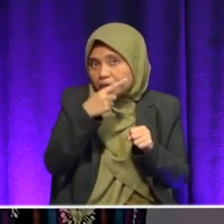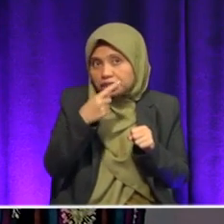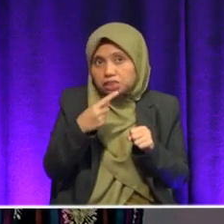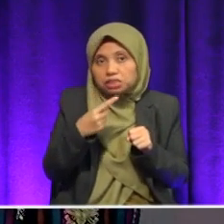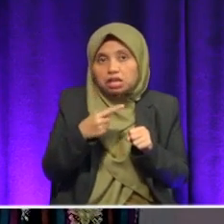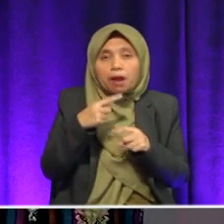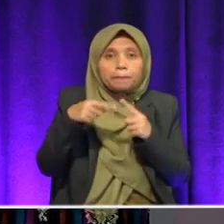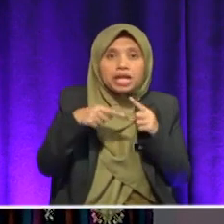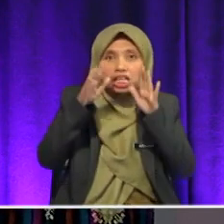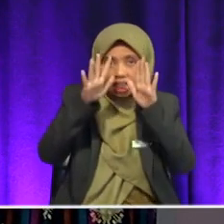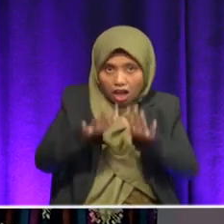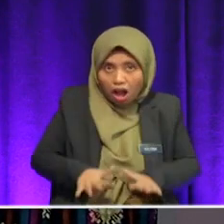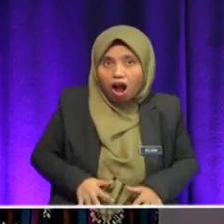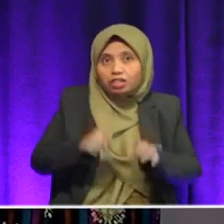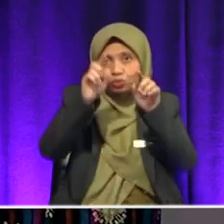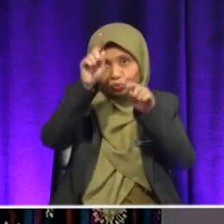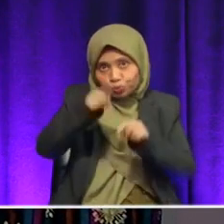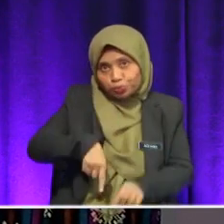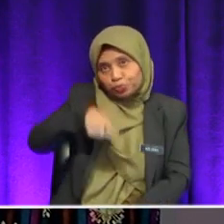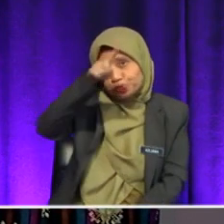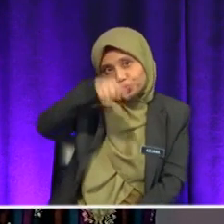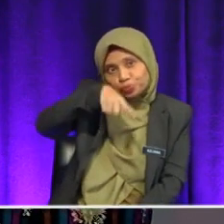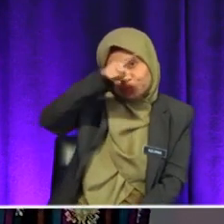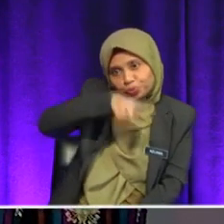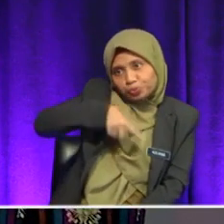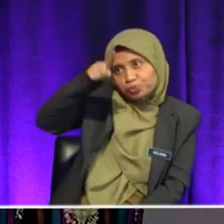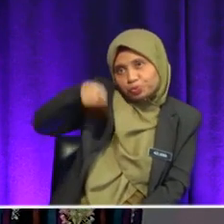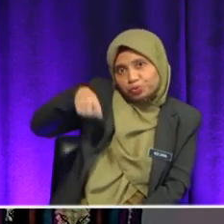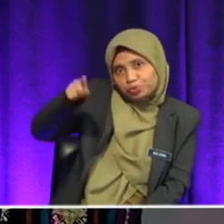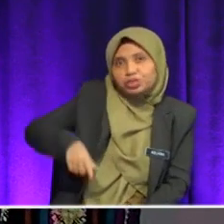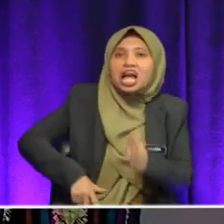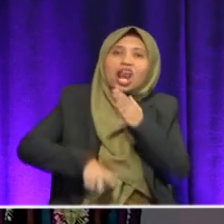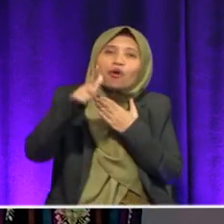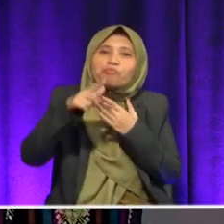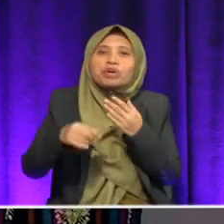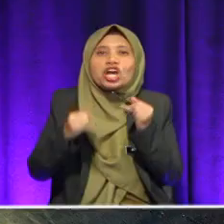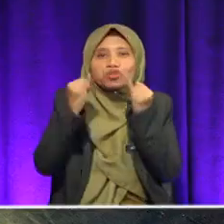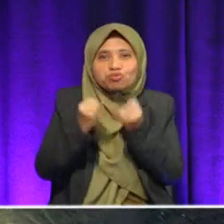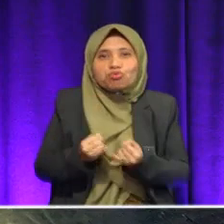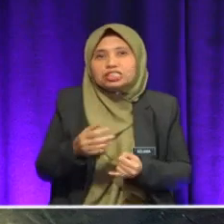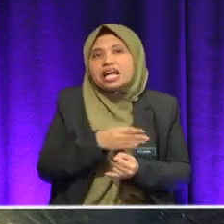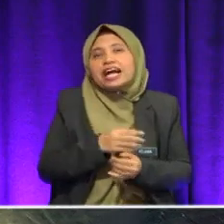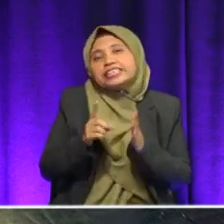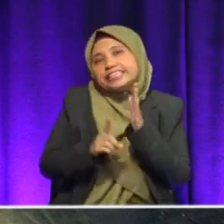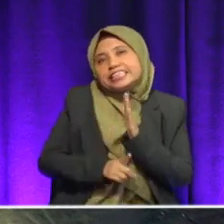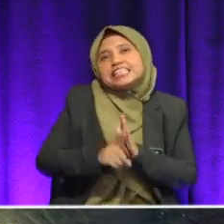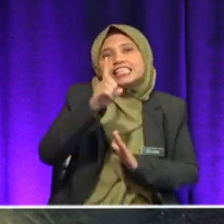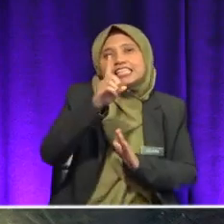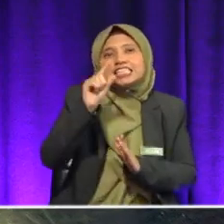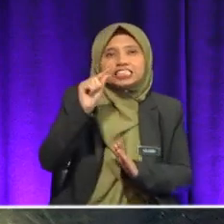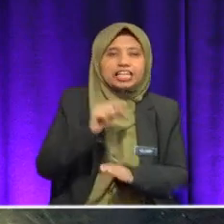jatuhnya kelihatan lebih langsing ataupun lebih kurus lagi dan lebih tinggi juga lebih tinggi